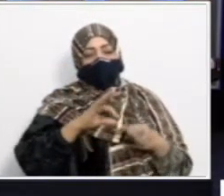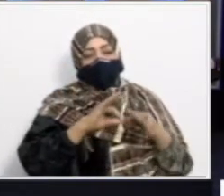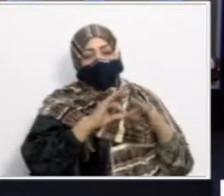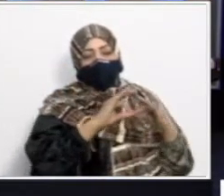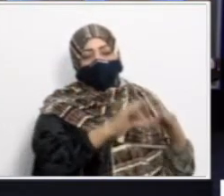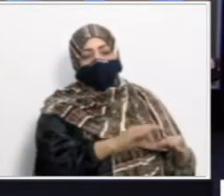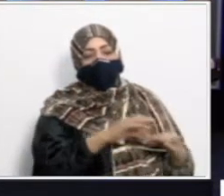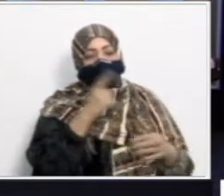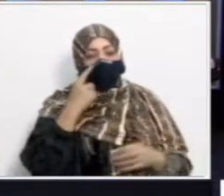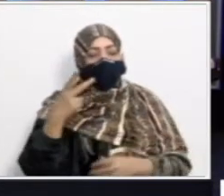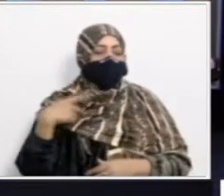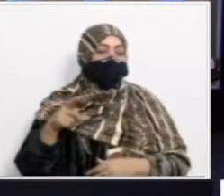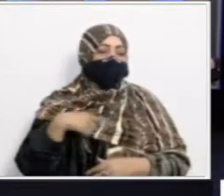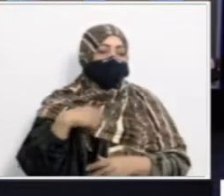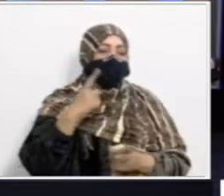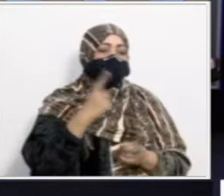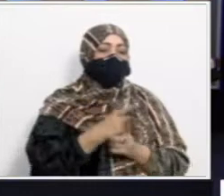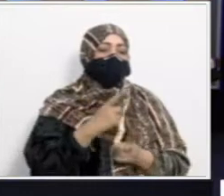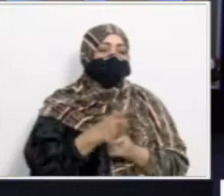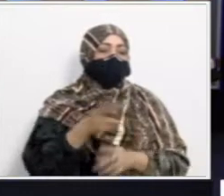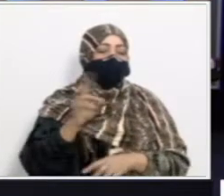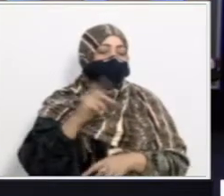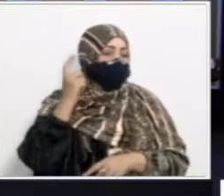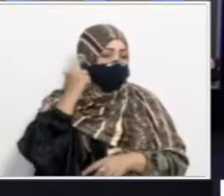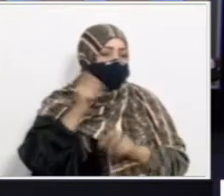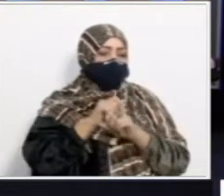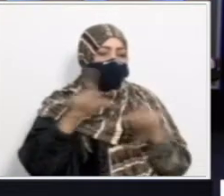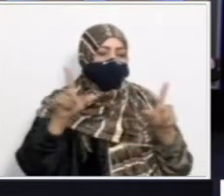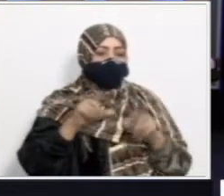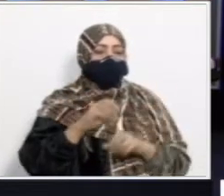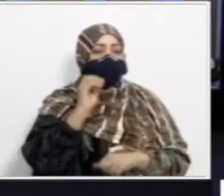إسماعيل أنا سمعتك أنا ونيت ونقول لك رأيي في هذا معنا اتصال